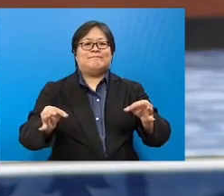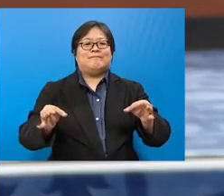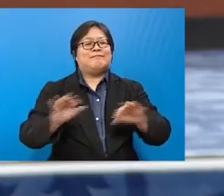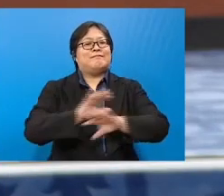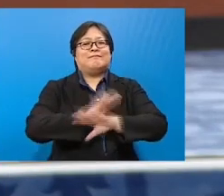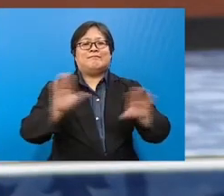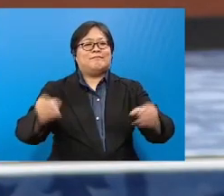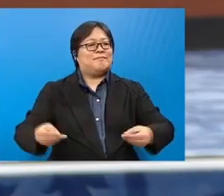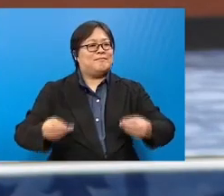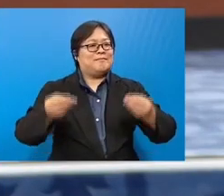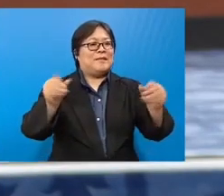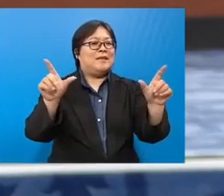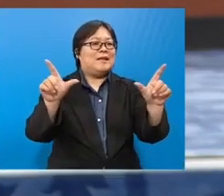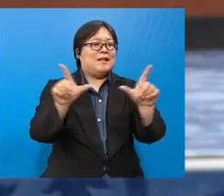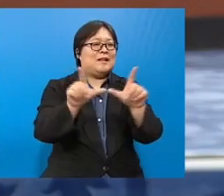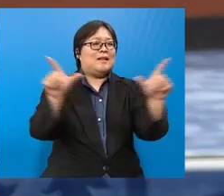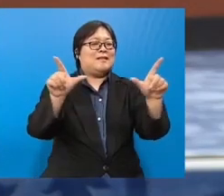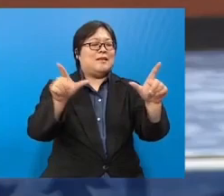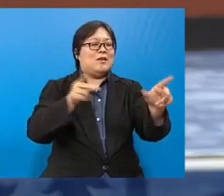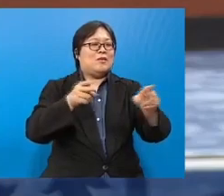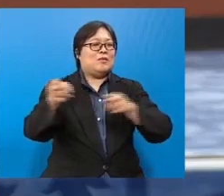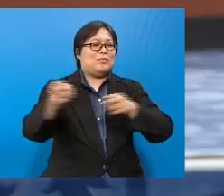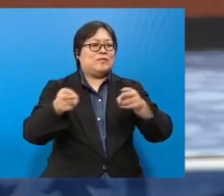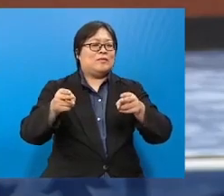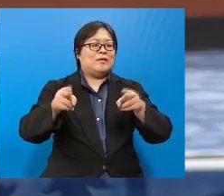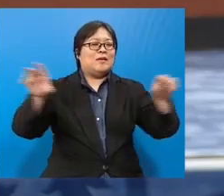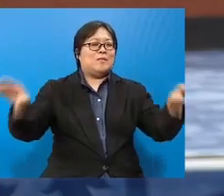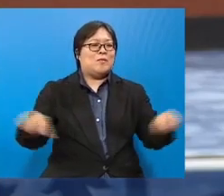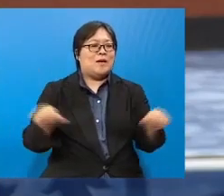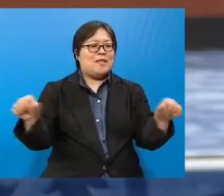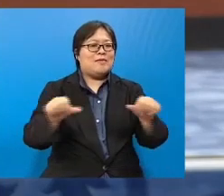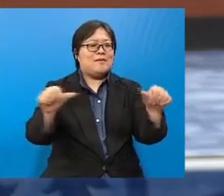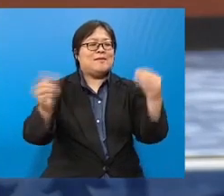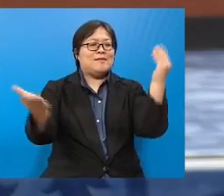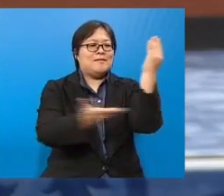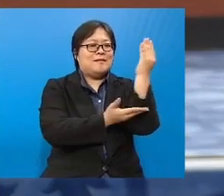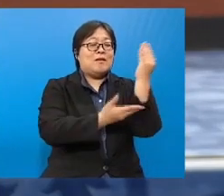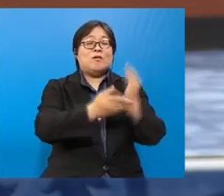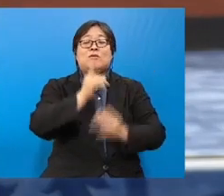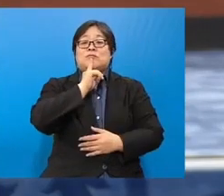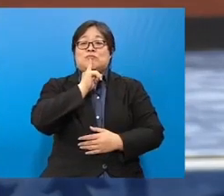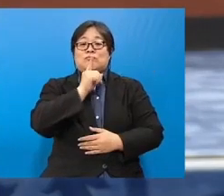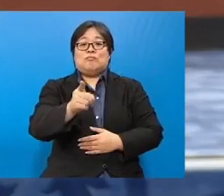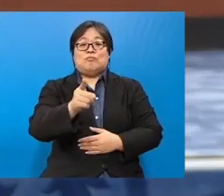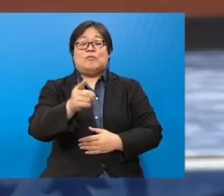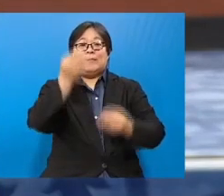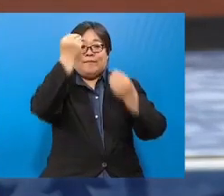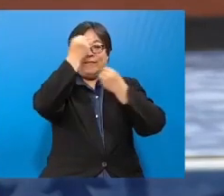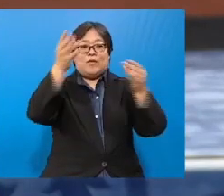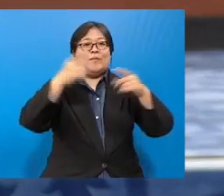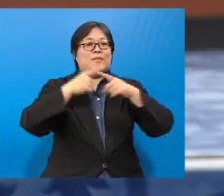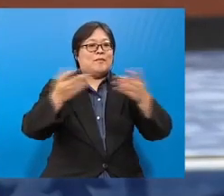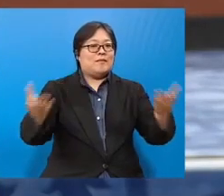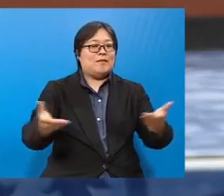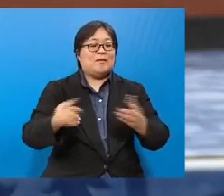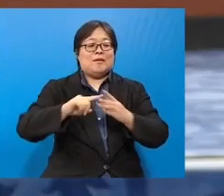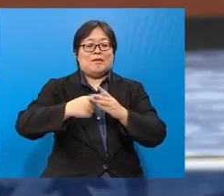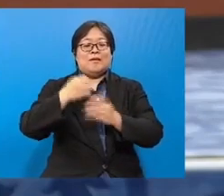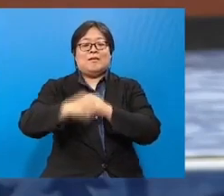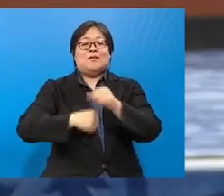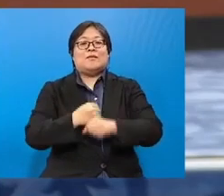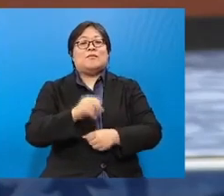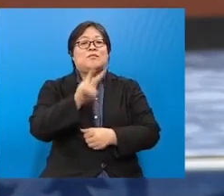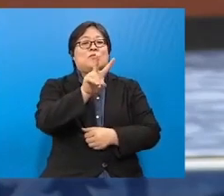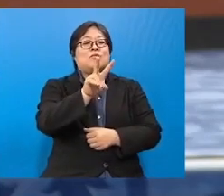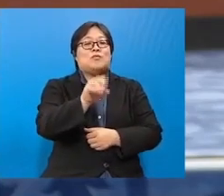diberikan resin untuk usaha Sil walaupun Seno sebut dalam dewan ini sejak D pada tahun